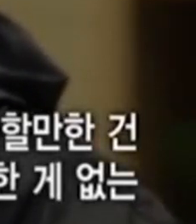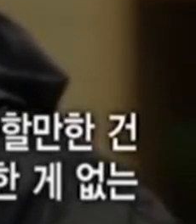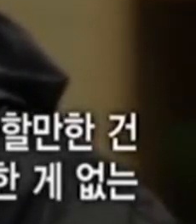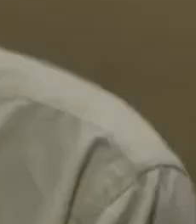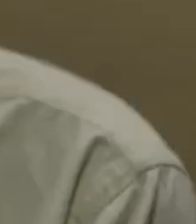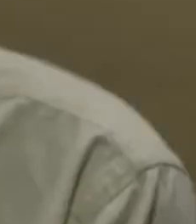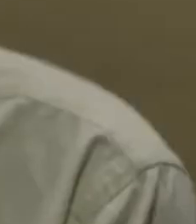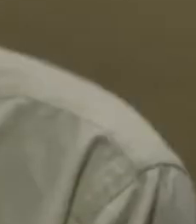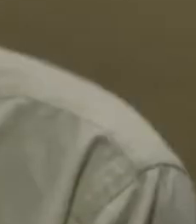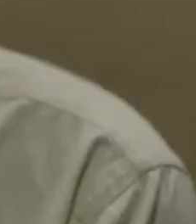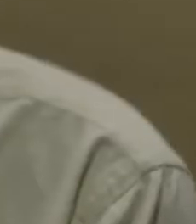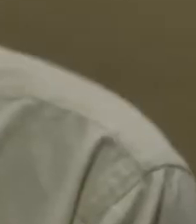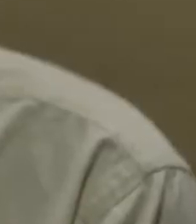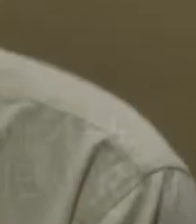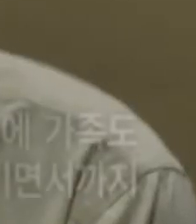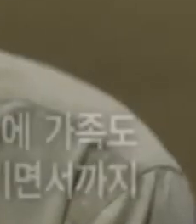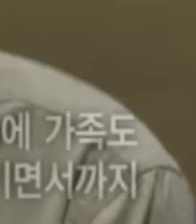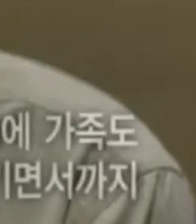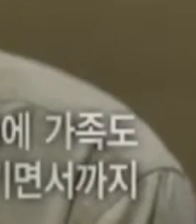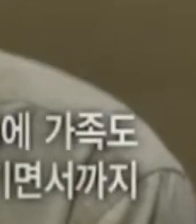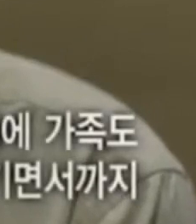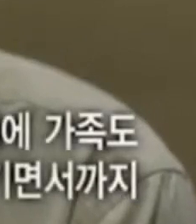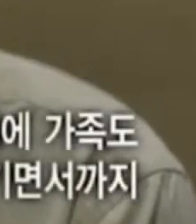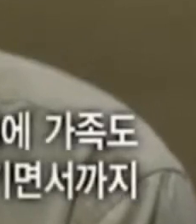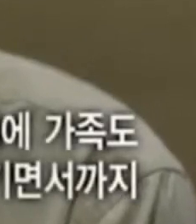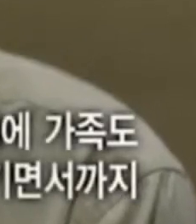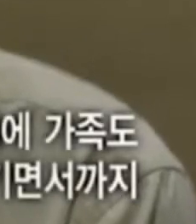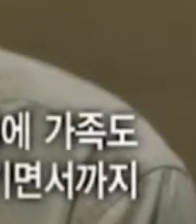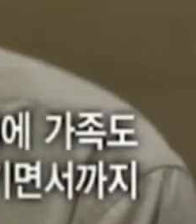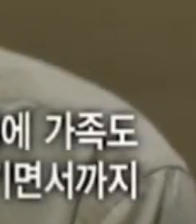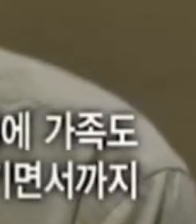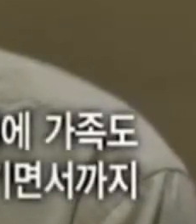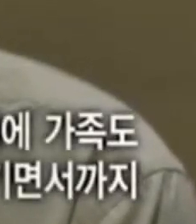게 없는. 이렇게 주위에 가족도 못 챙기면서까지